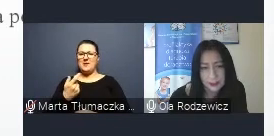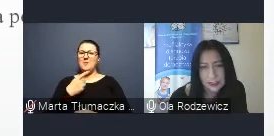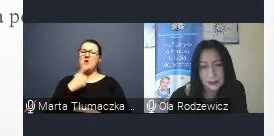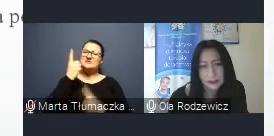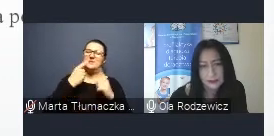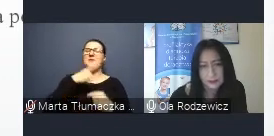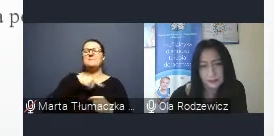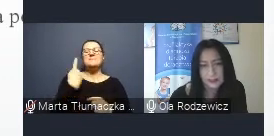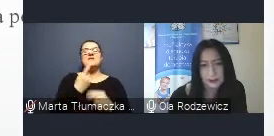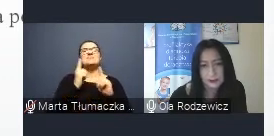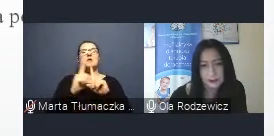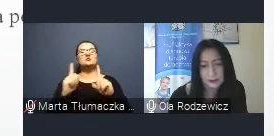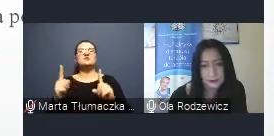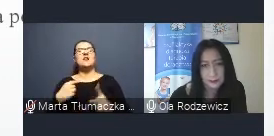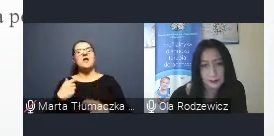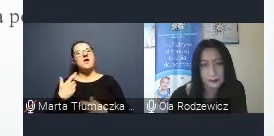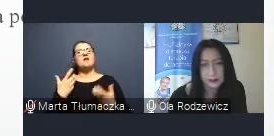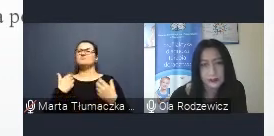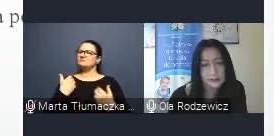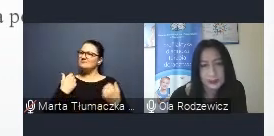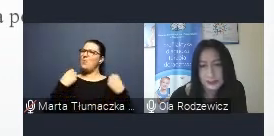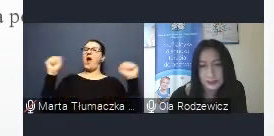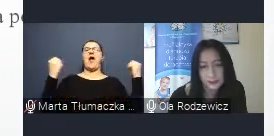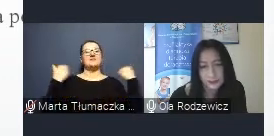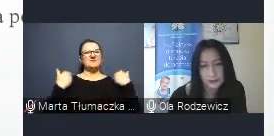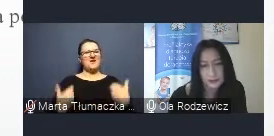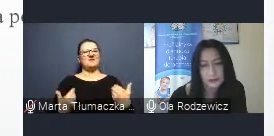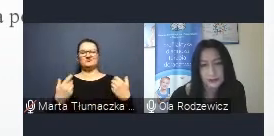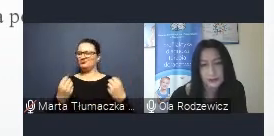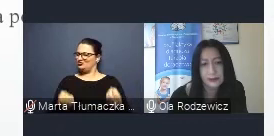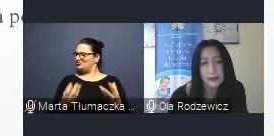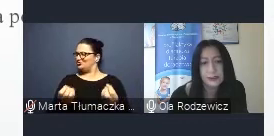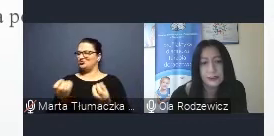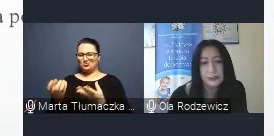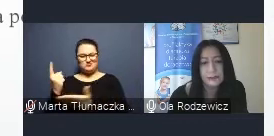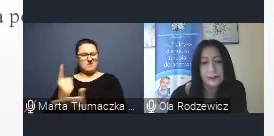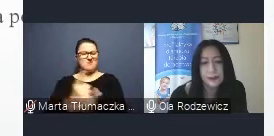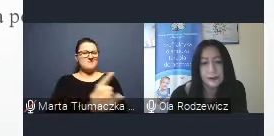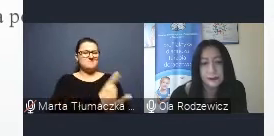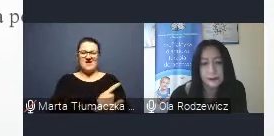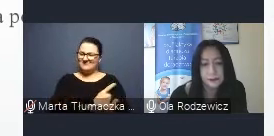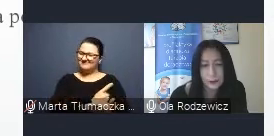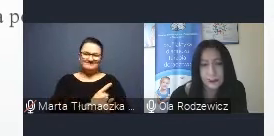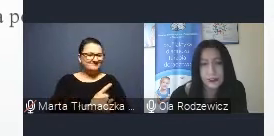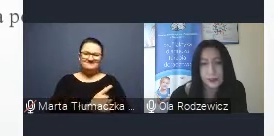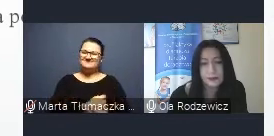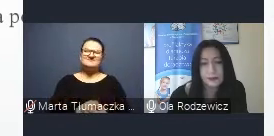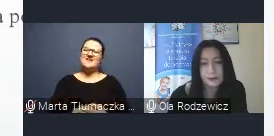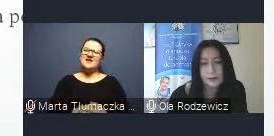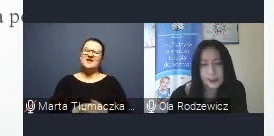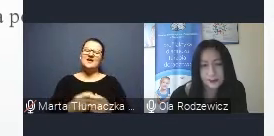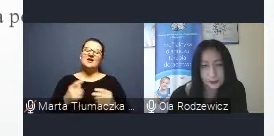takimi herosami, chcemy udawać, że wszystko jest cudownie i że z wszystkim sobie poradziliśmy. I to jest